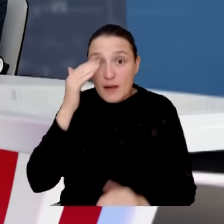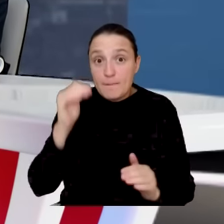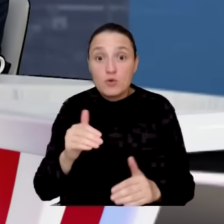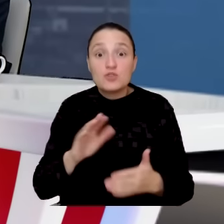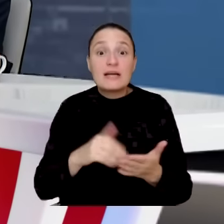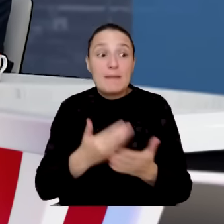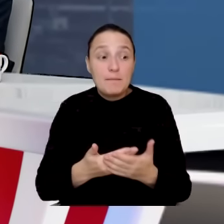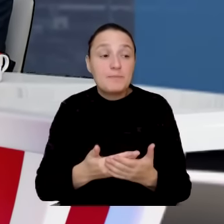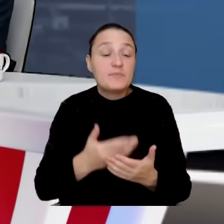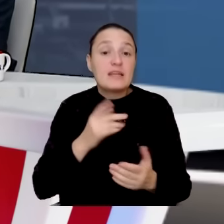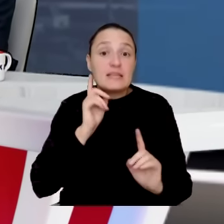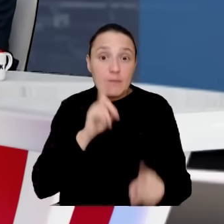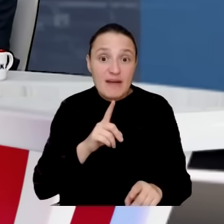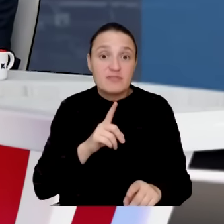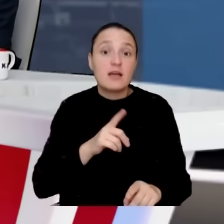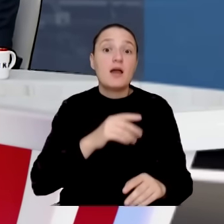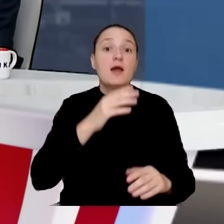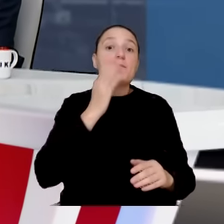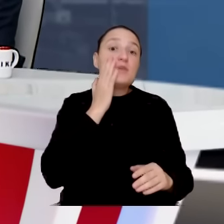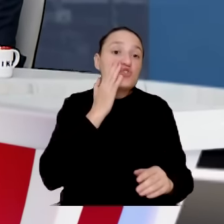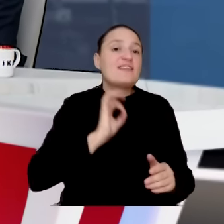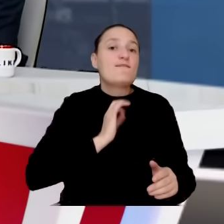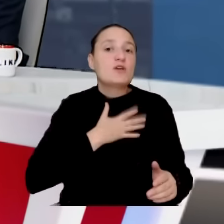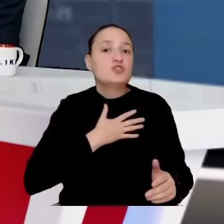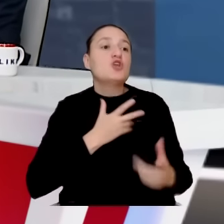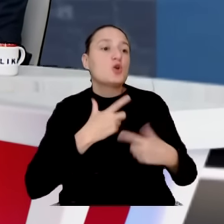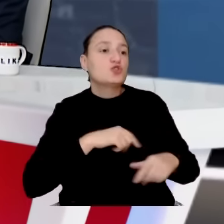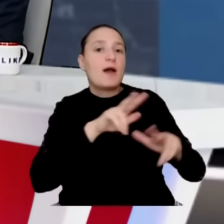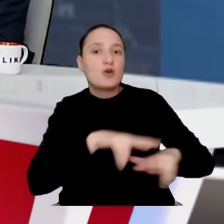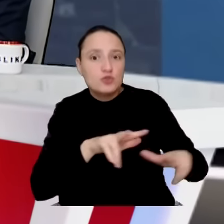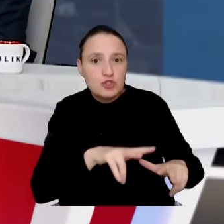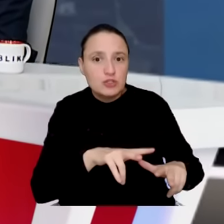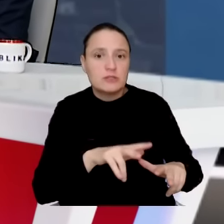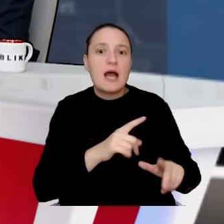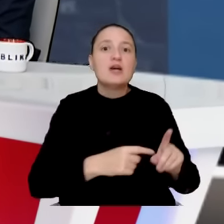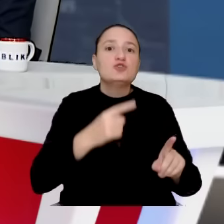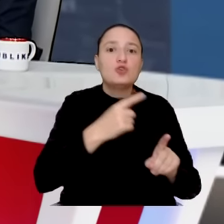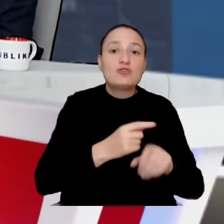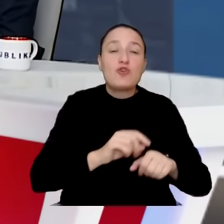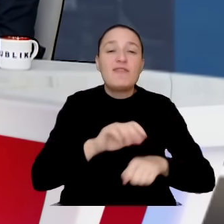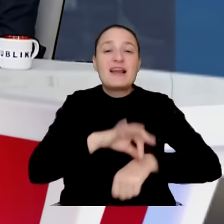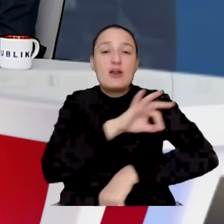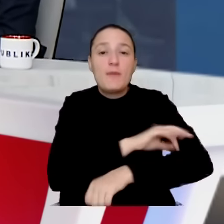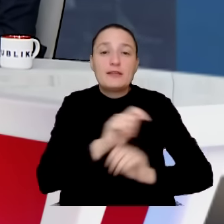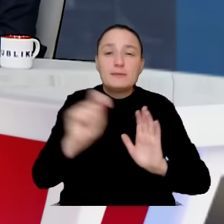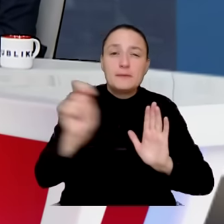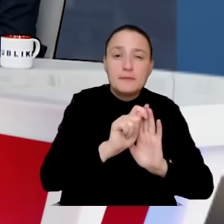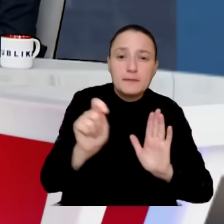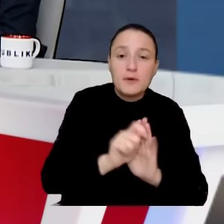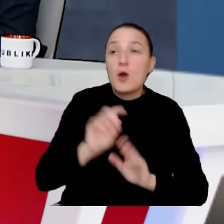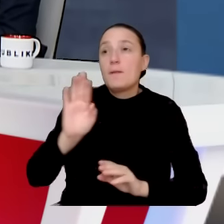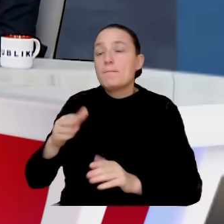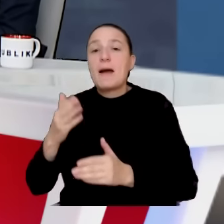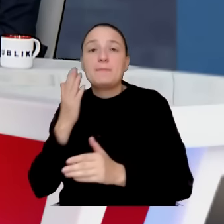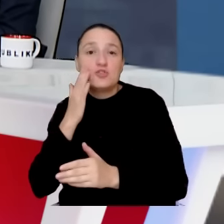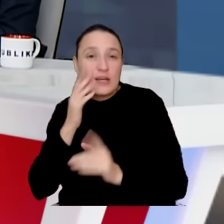mieszkanie osoby związanej w ogóle z rodziną że że wyciągane są dodatkowe kilometrówki że oni mają mieszkanie w Błoniu i tak dalej i tak dalej że